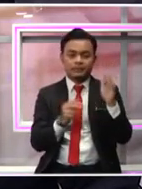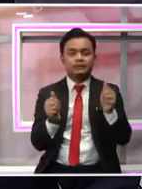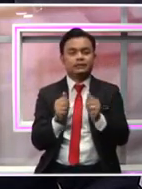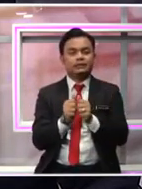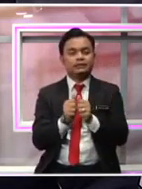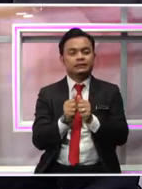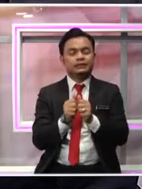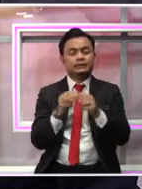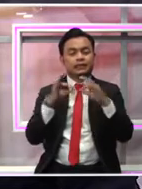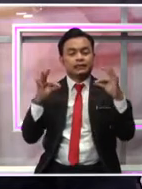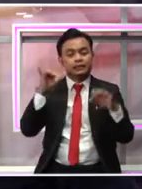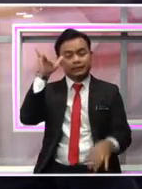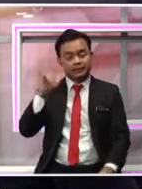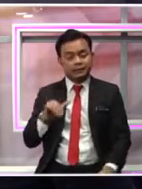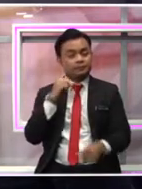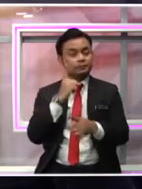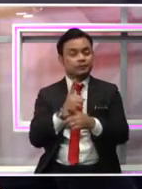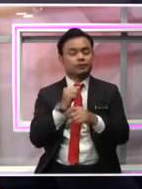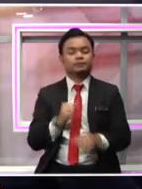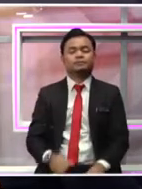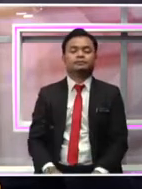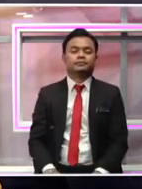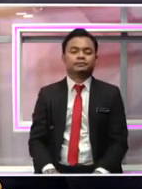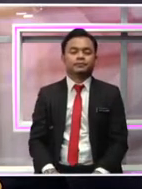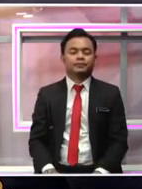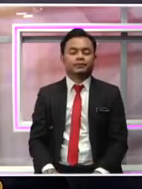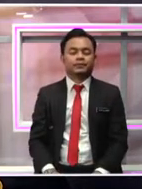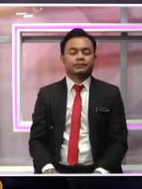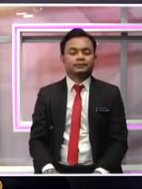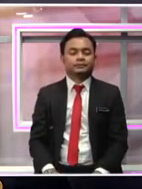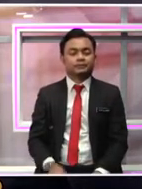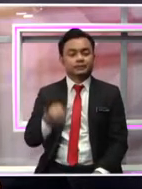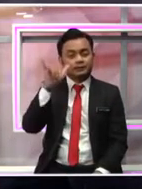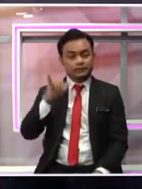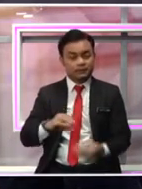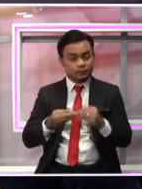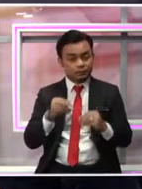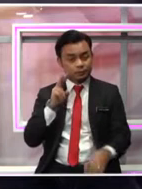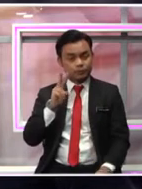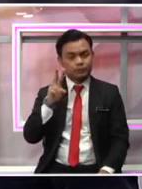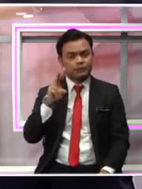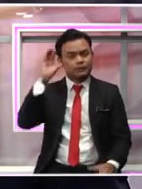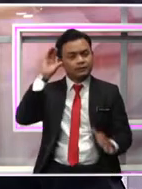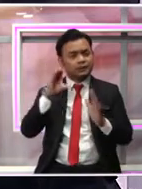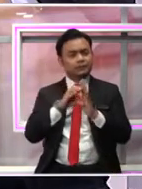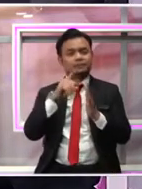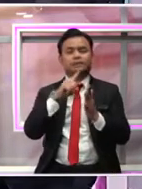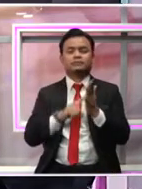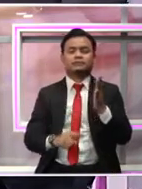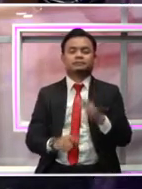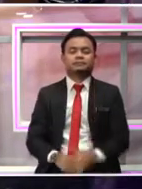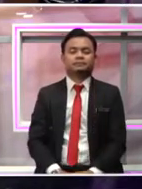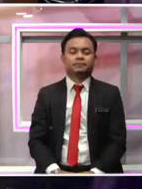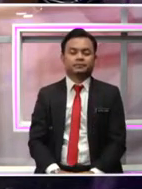dengan ayat dan perkataan yang betul baik kita teruskan yang kedua Nisa Nisa ini